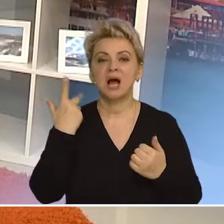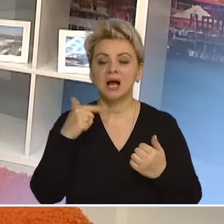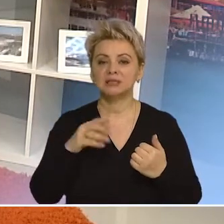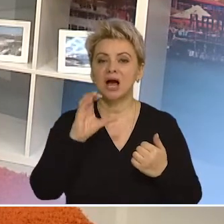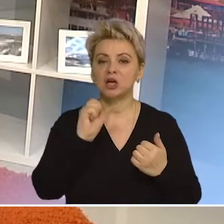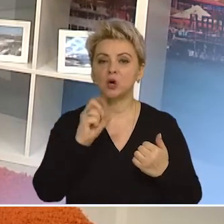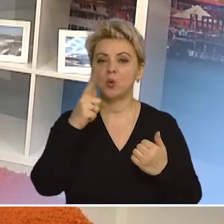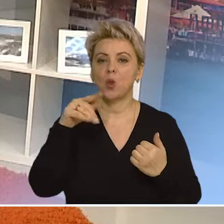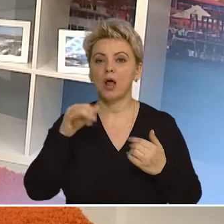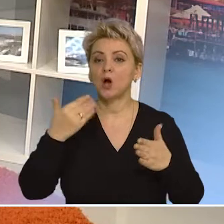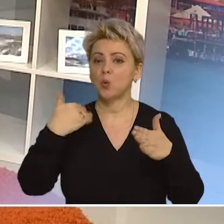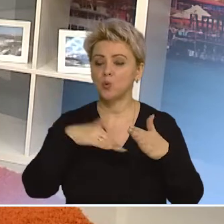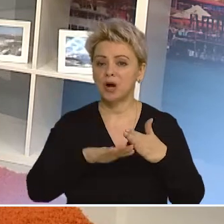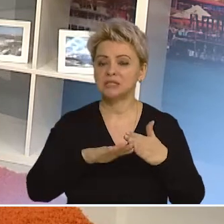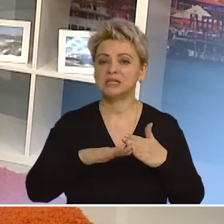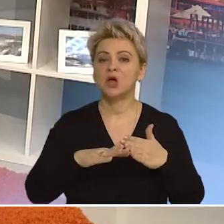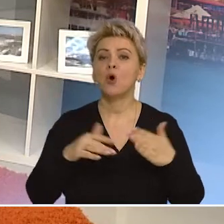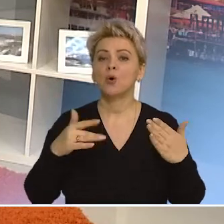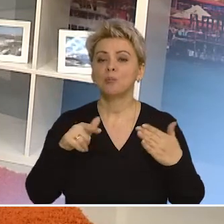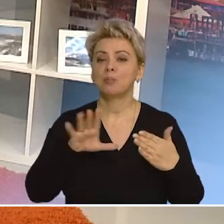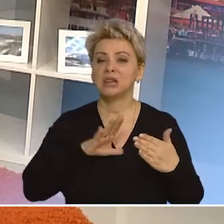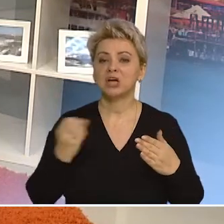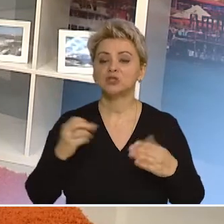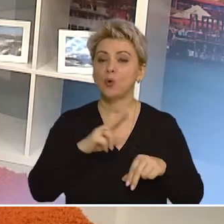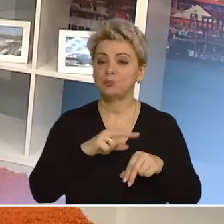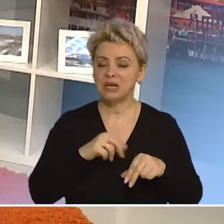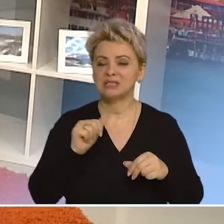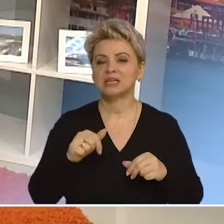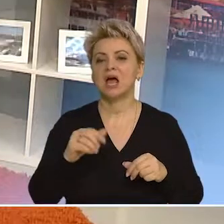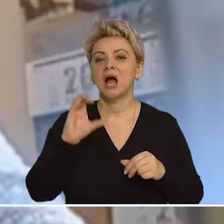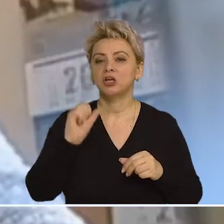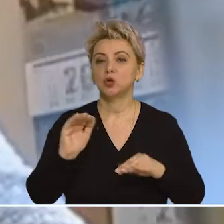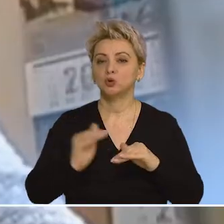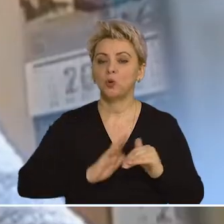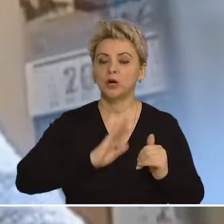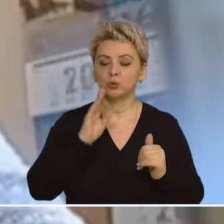когда Александр Кулага уходил в отставку, была еще милиция. Александр, доброе утро.